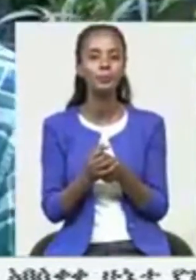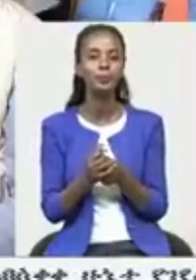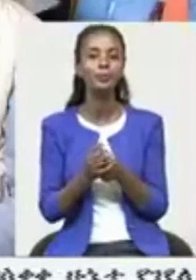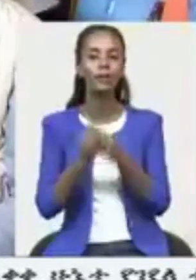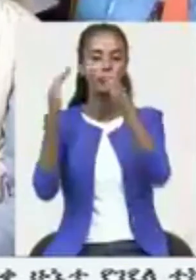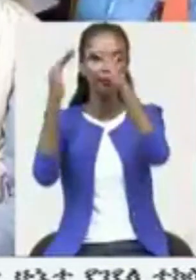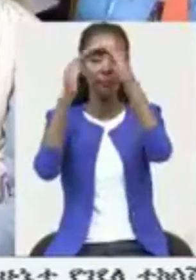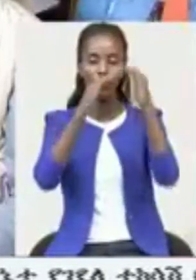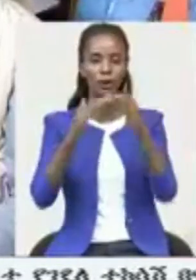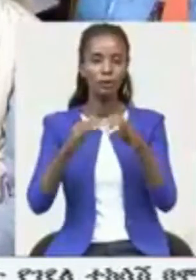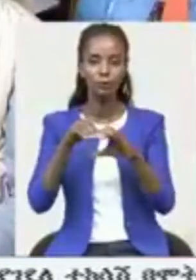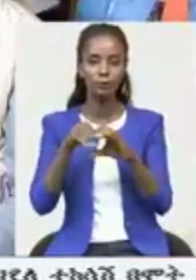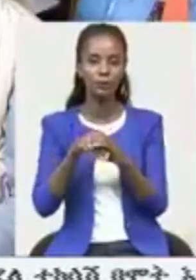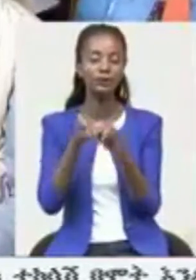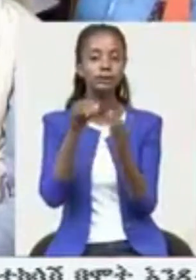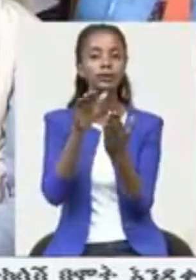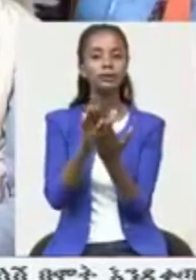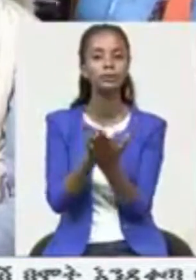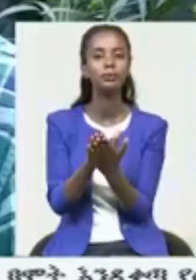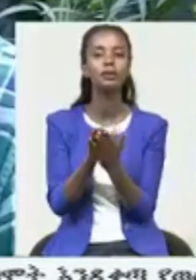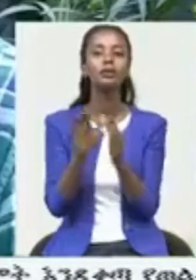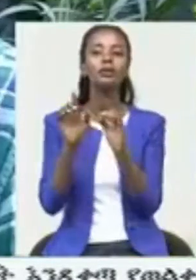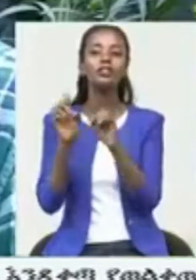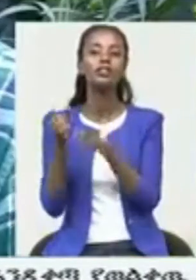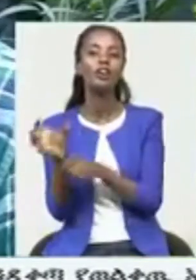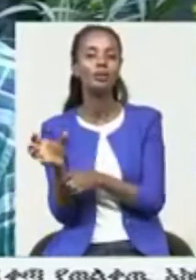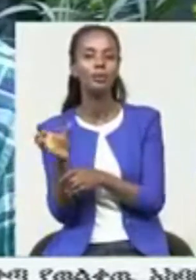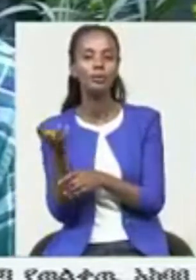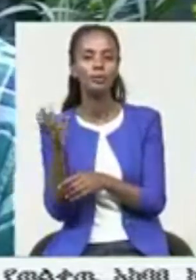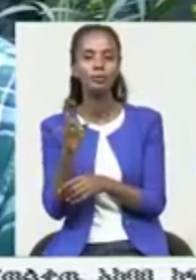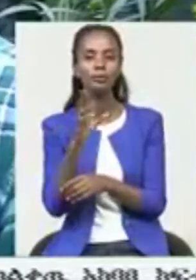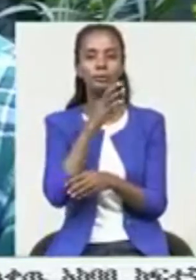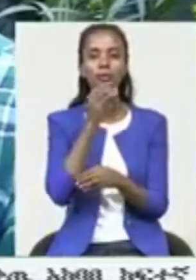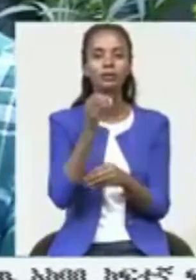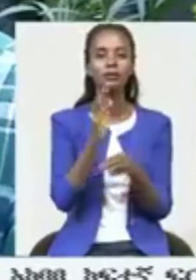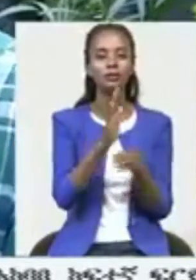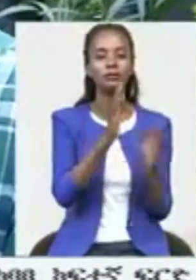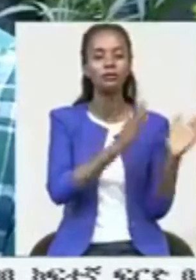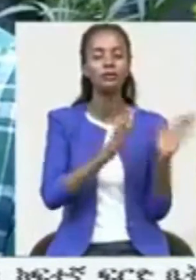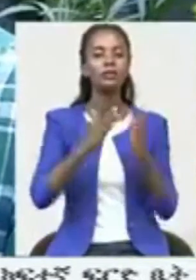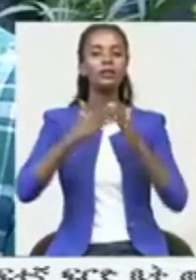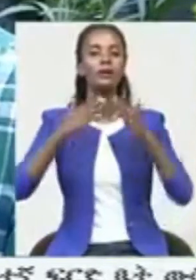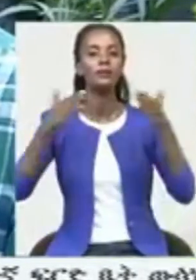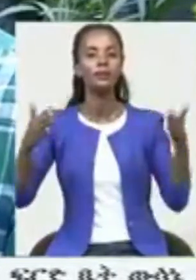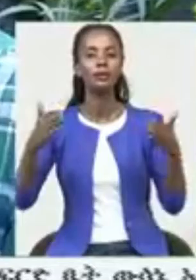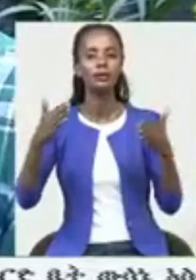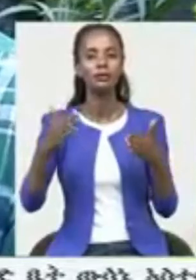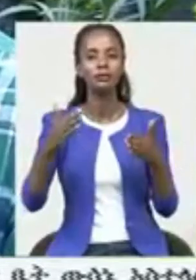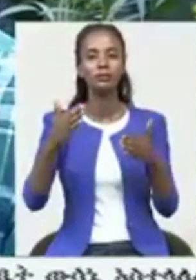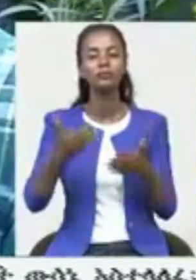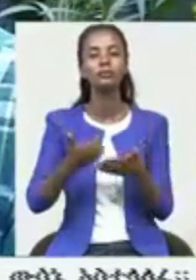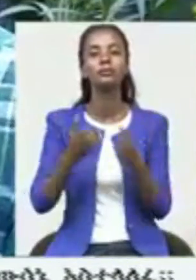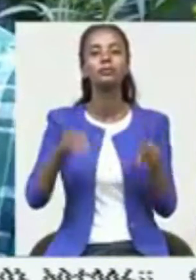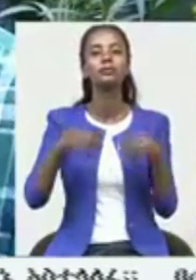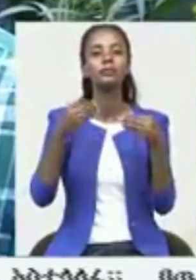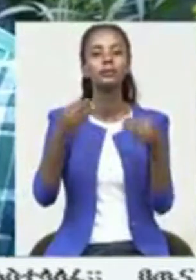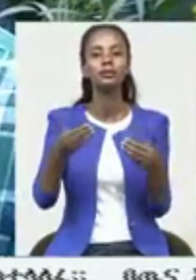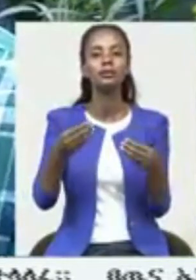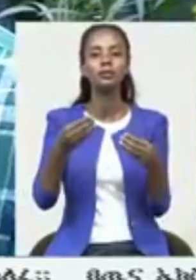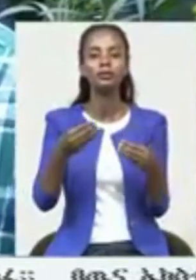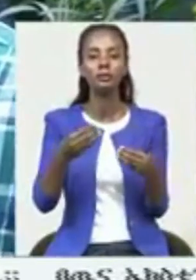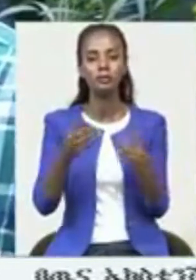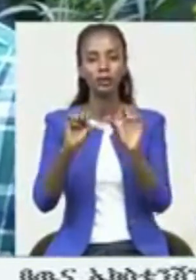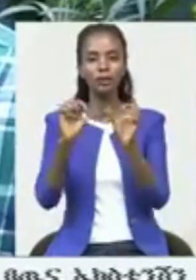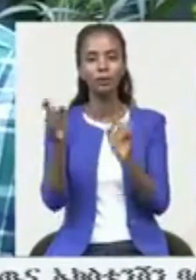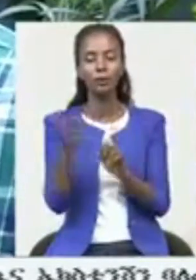መዋቅሮች ውስጥ ትምህርት በሬዲዮ ወይም ስክሪፕት ዝግጅት በሰፊው ቴክኖሎጂ አስደግፈ የምንሰጠው ትምህርት የሚቀጥል